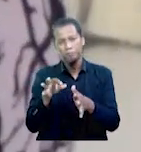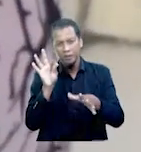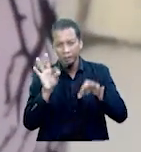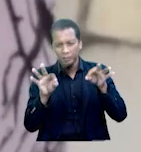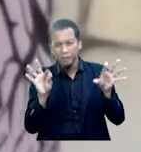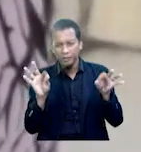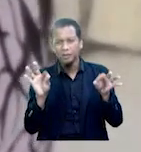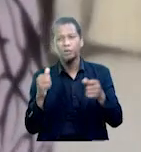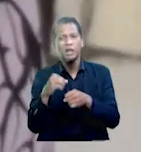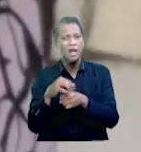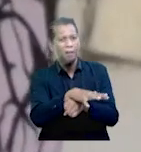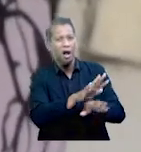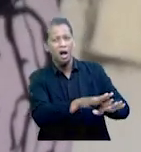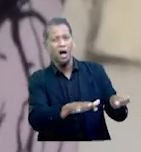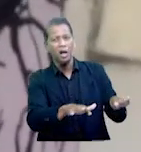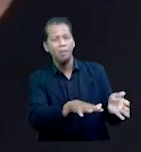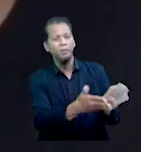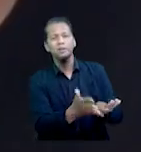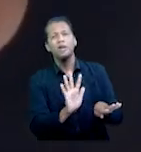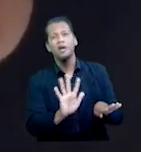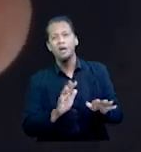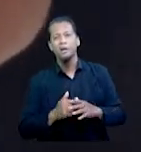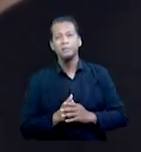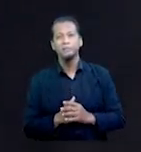yang mengalami nasib yang sama layaknya Ziyad.